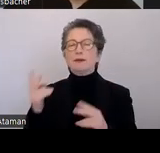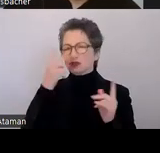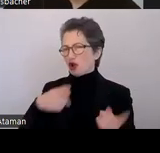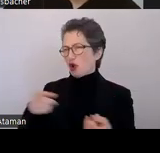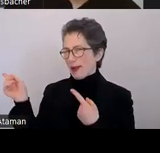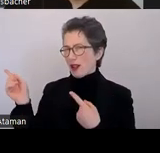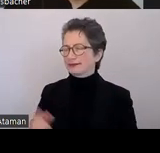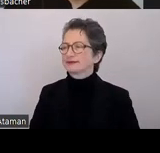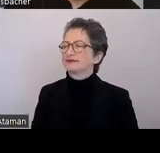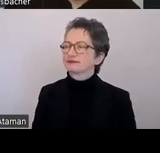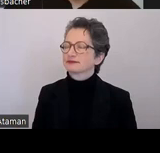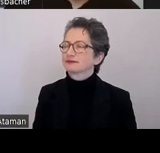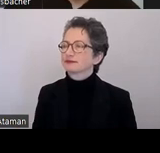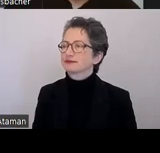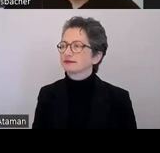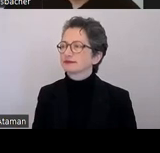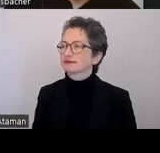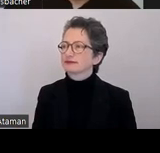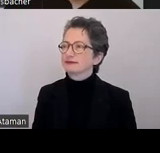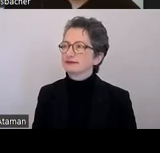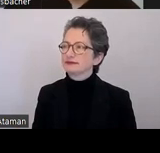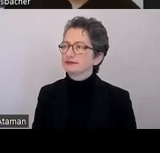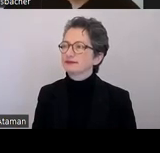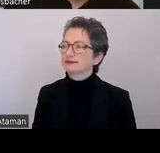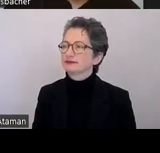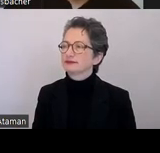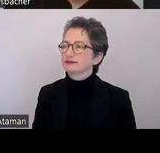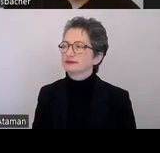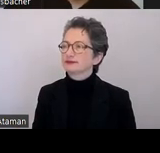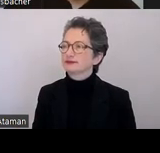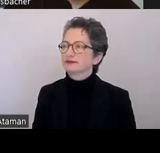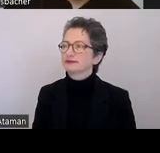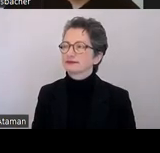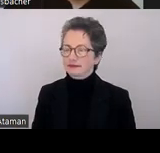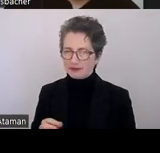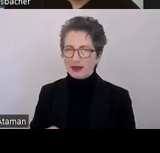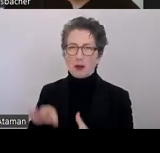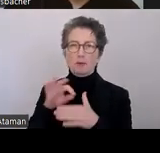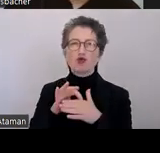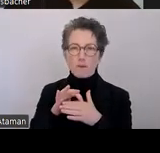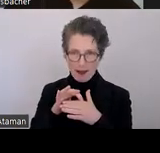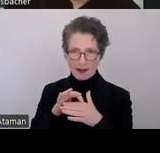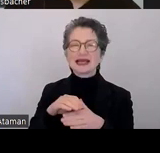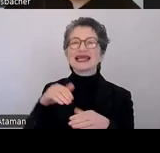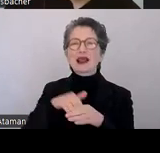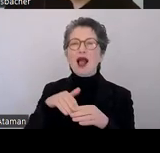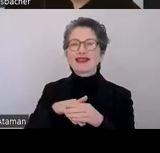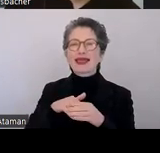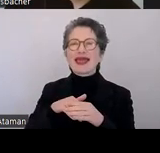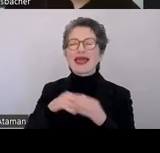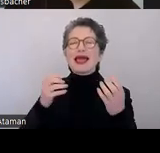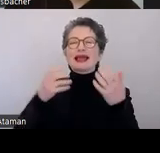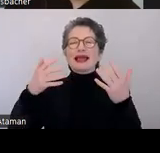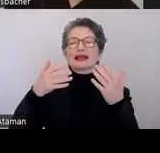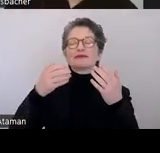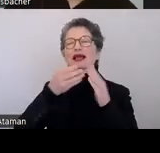das Bookmarklet Inhalte gegliedert. Genau, kurz gucken, wo es hatte. Genau, da haben wir jetzt